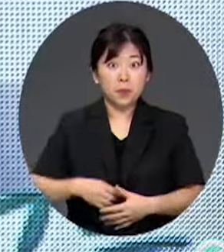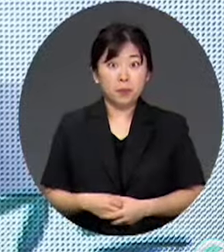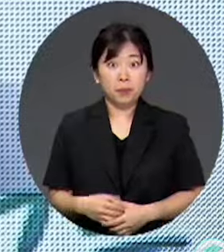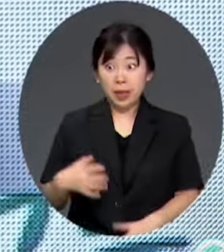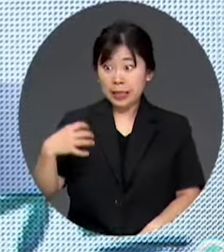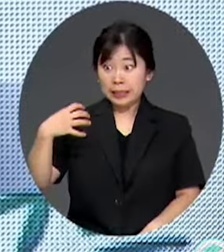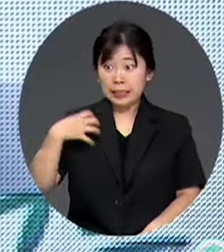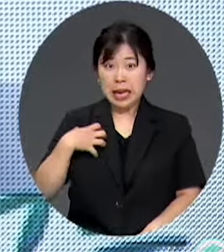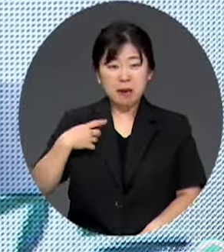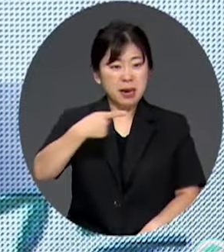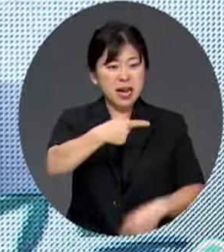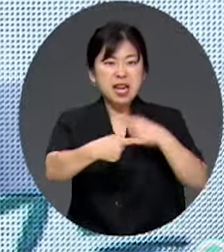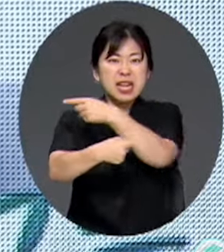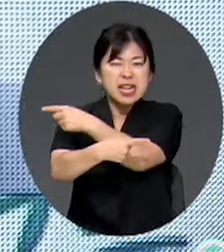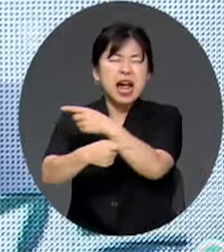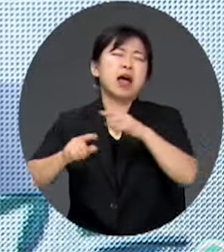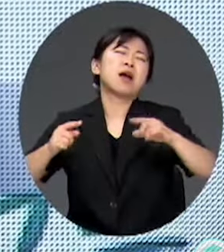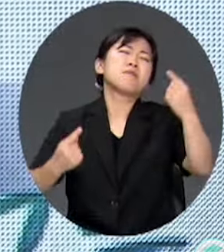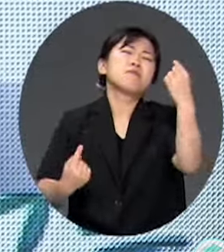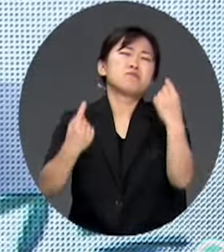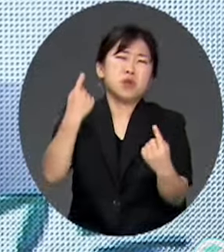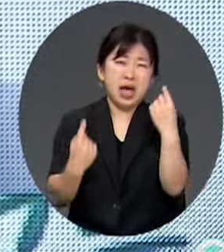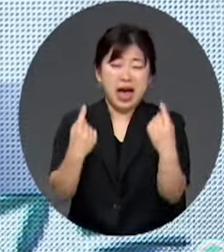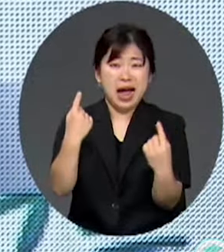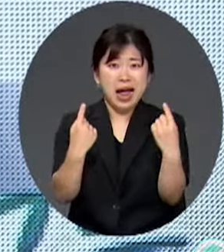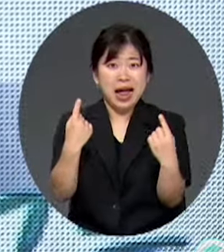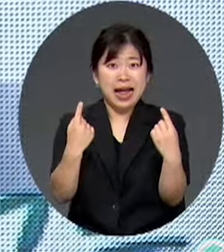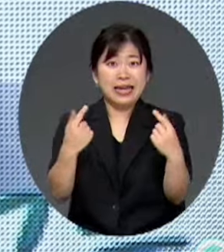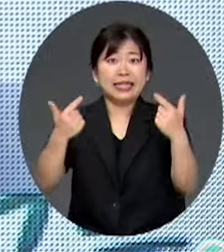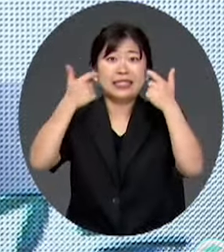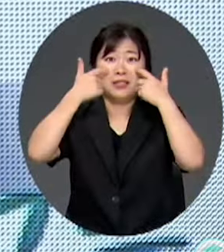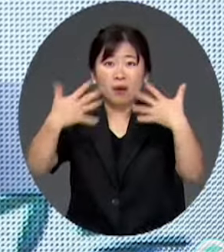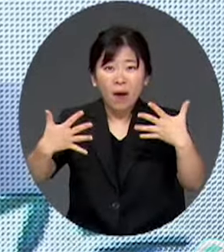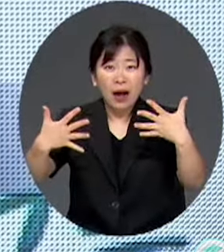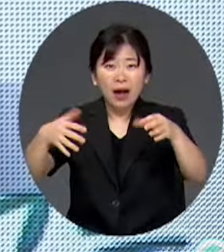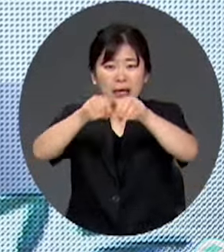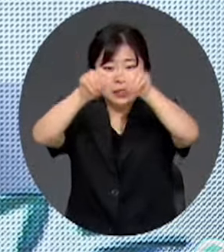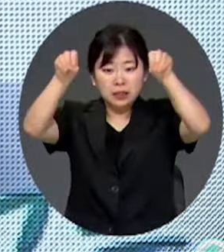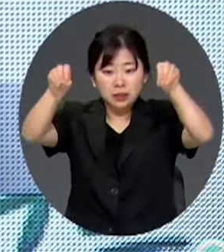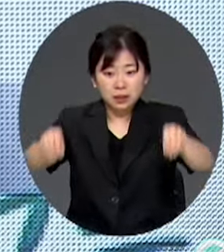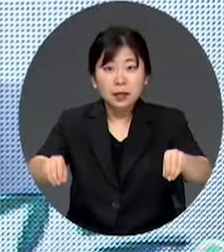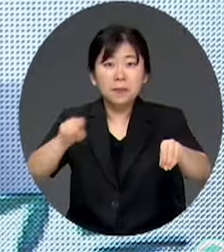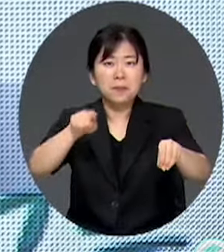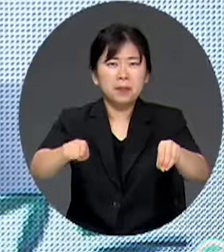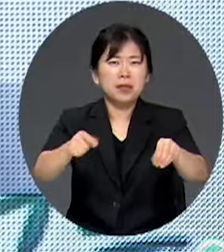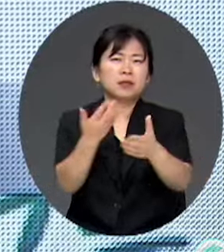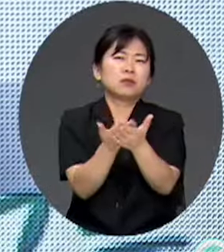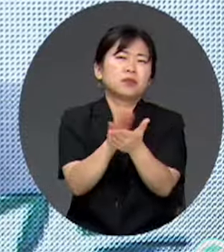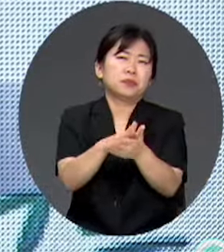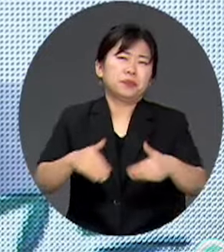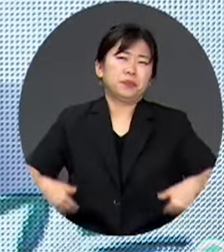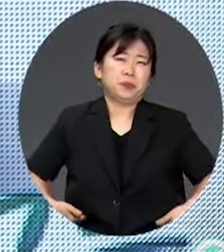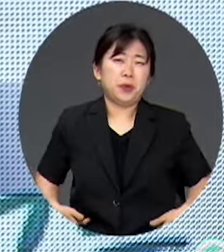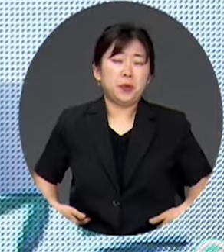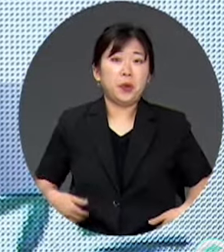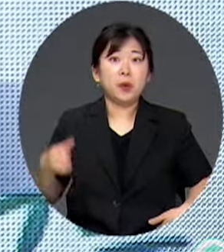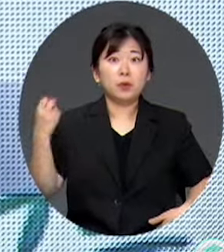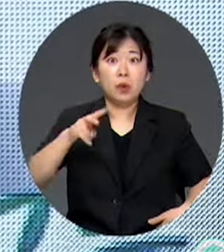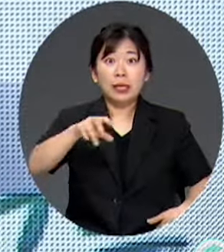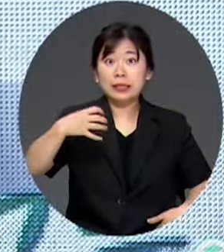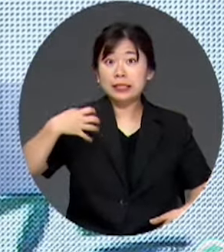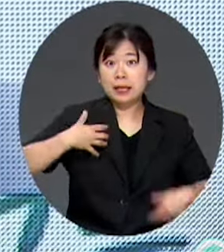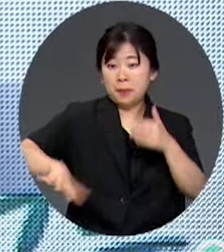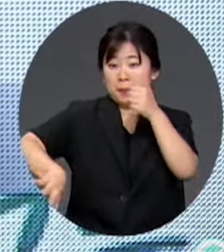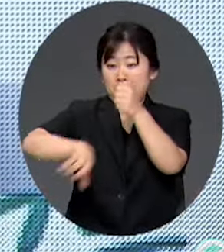책임을 떠넘기는 모습으로 나갈 것이 아니고 시스템을 어떻게 보완할 것인가, 그리고 책임을